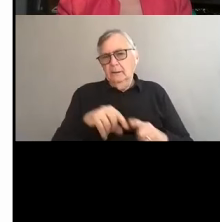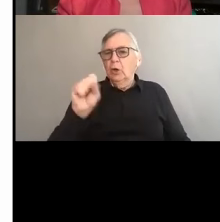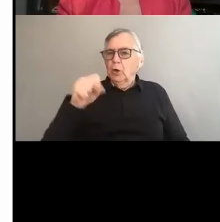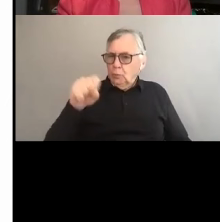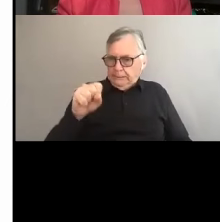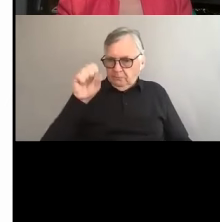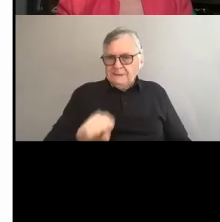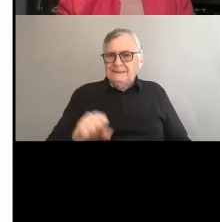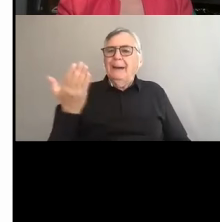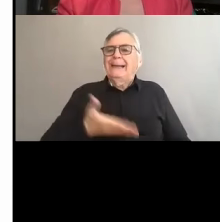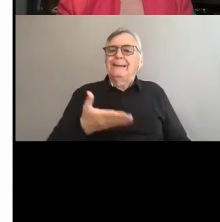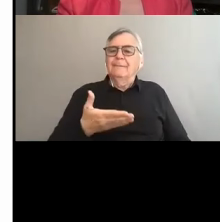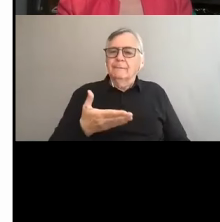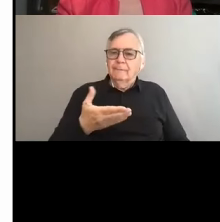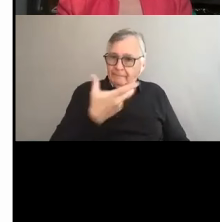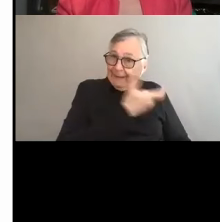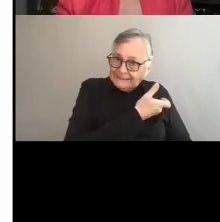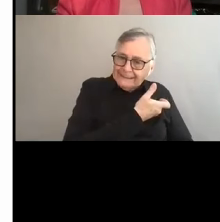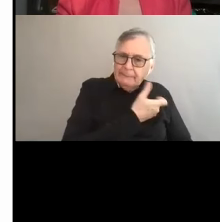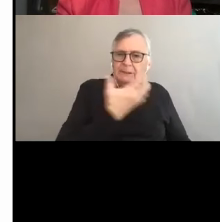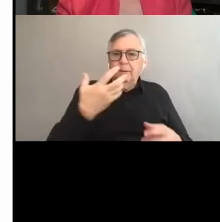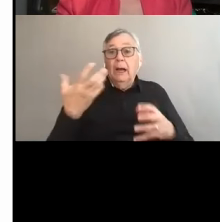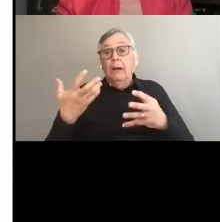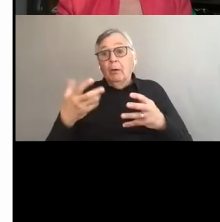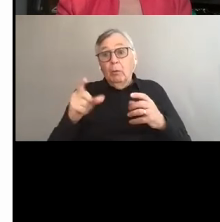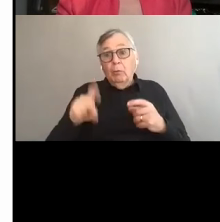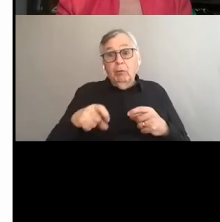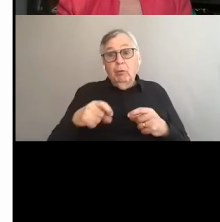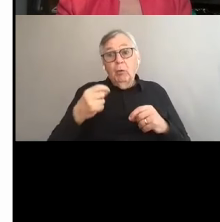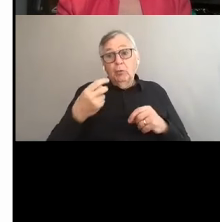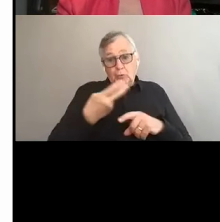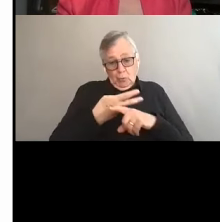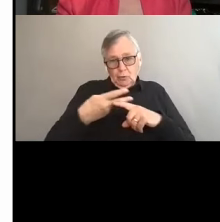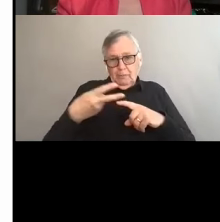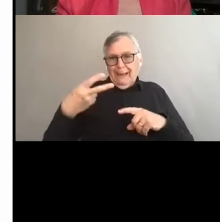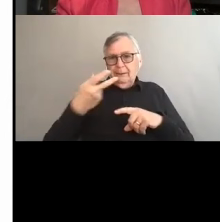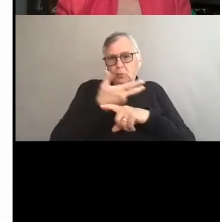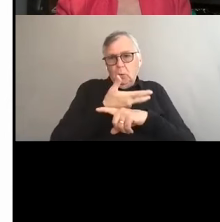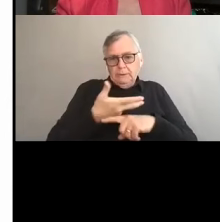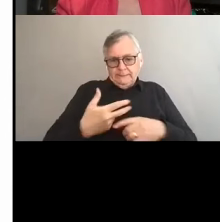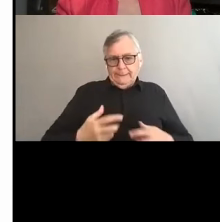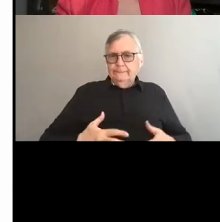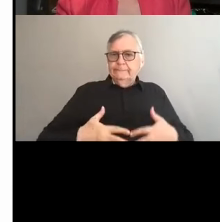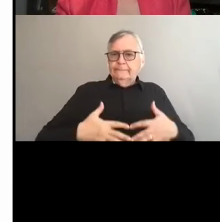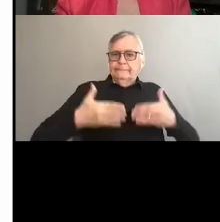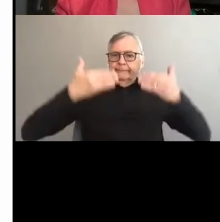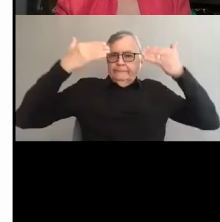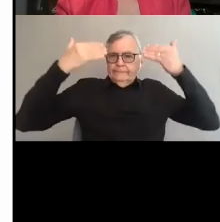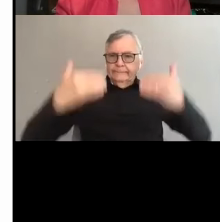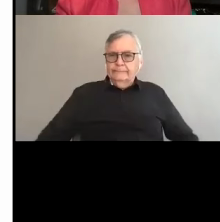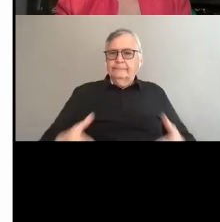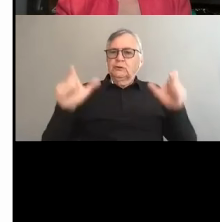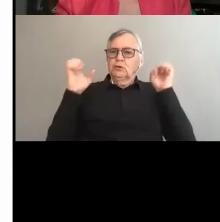peut arriver. Ça peut arriver pour la simple raison que ça prend 2 à 3 semaines avant que la réponse en anticorps